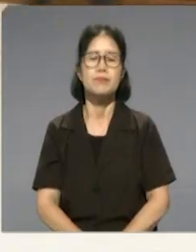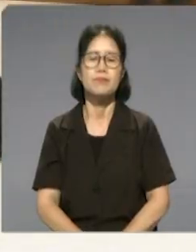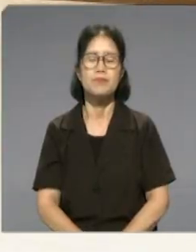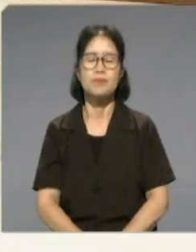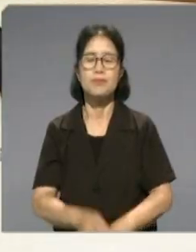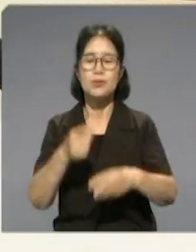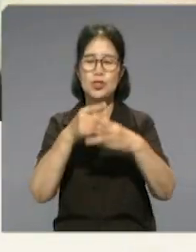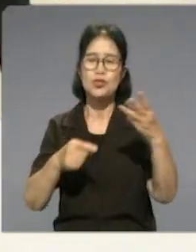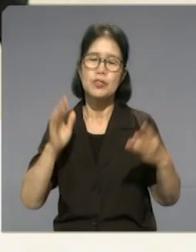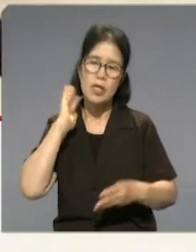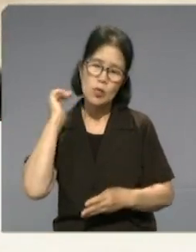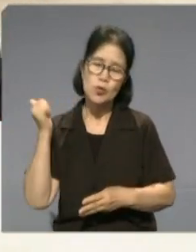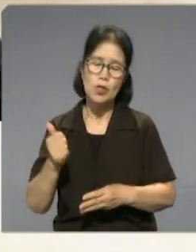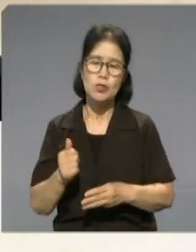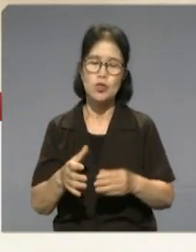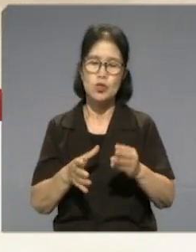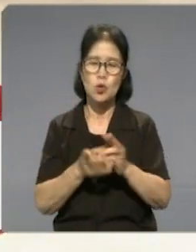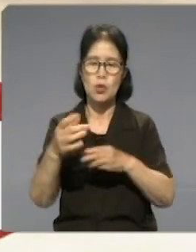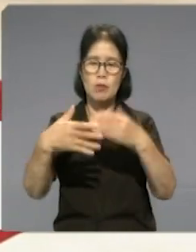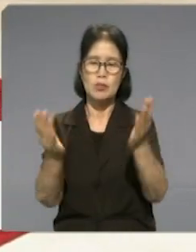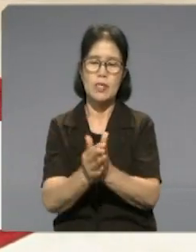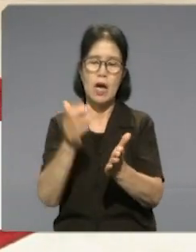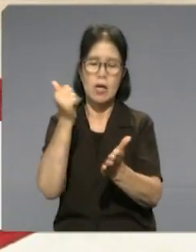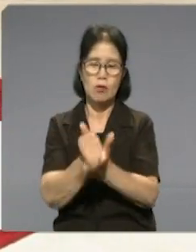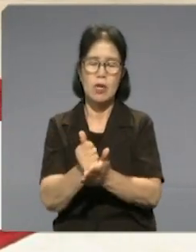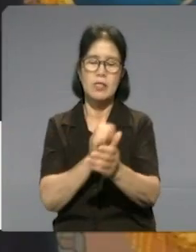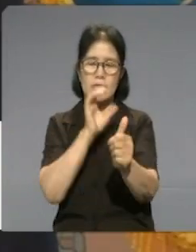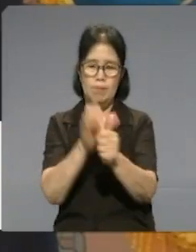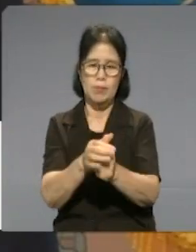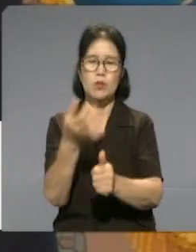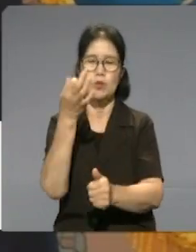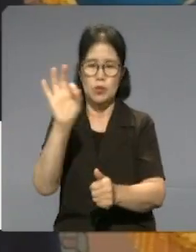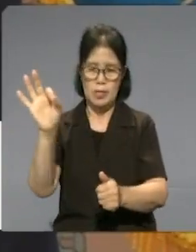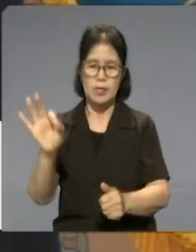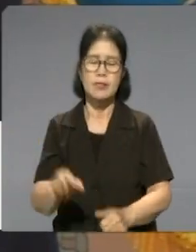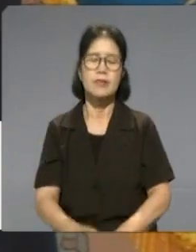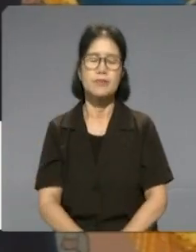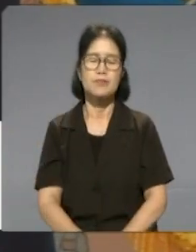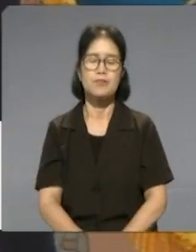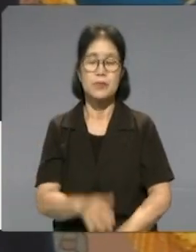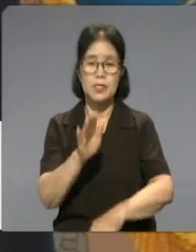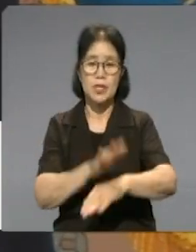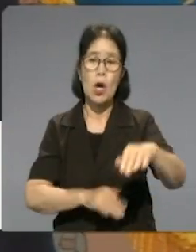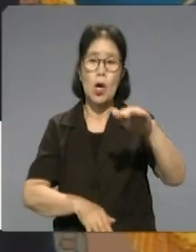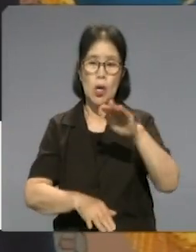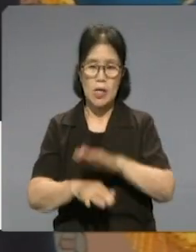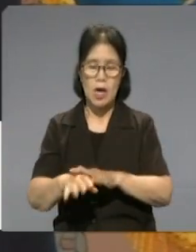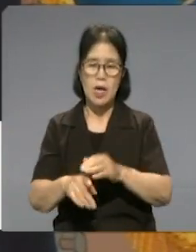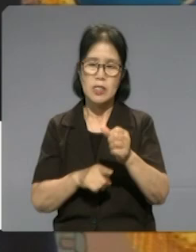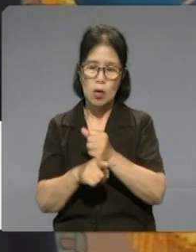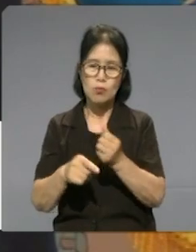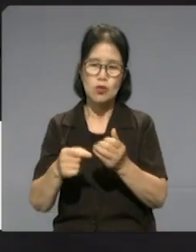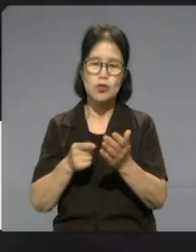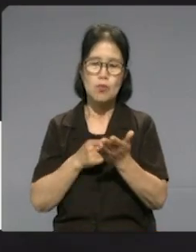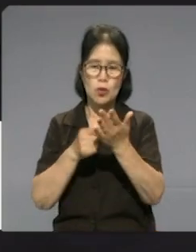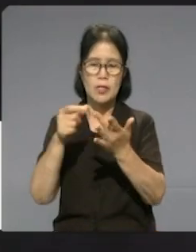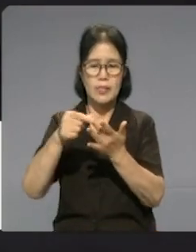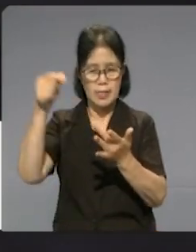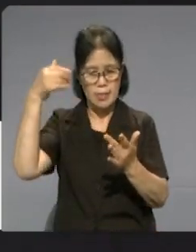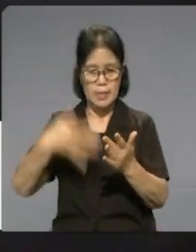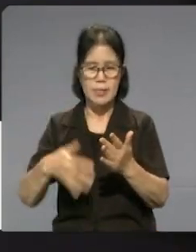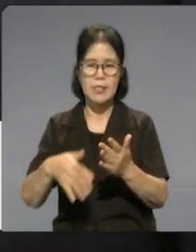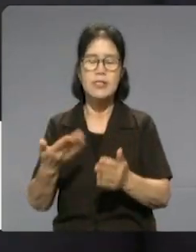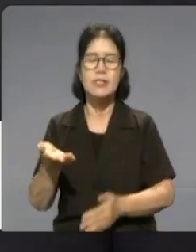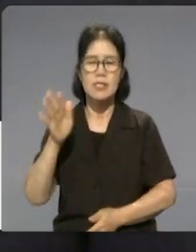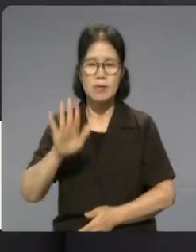윤 대통령은 김영호 통일부 장관 임명도 재가했습니다. 여야가 청문 보고서를 채택하지